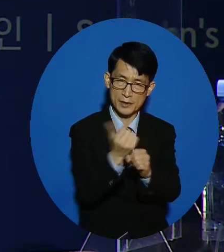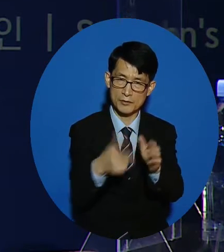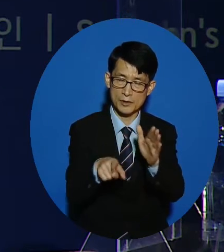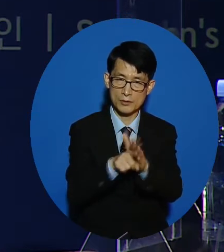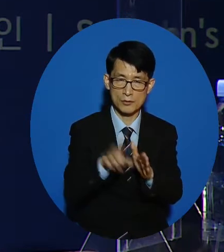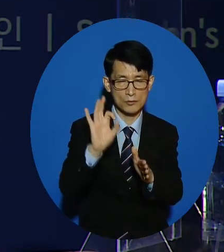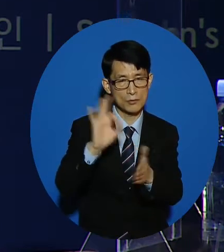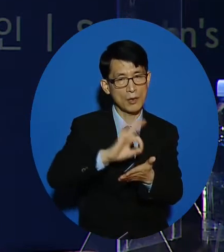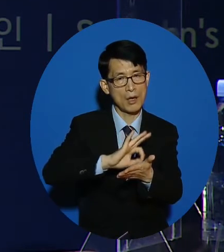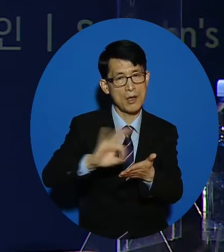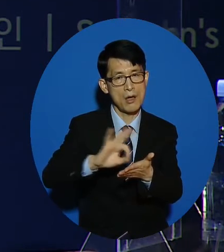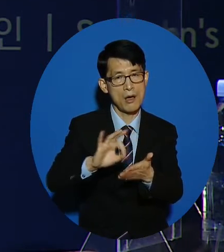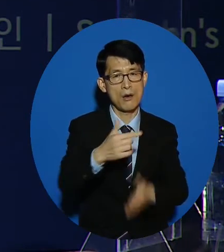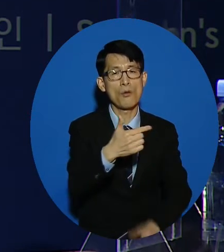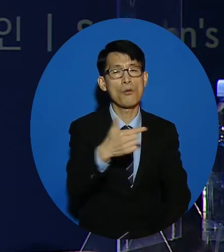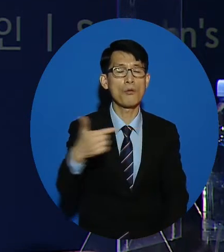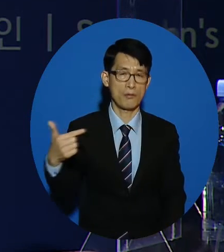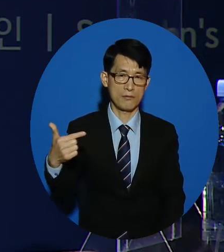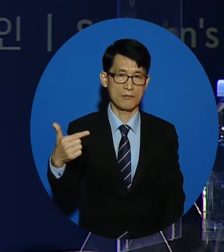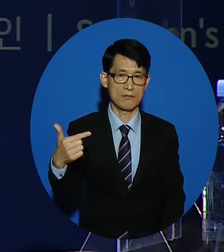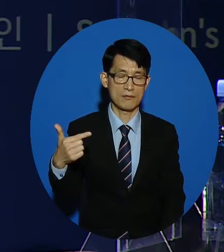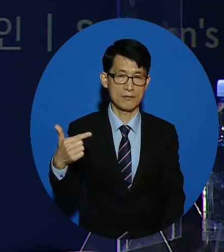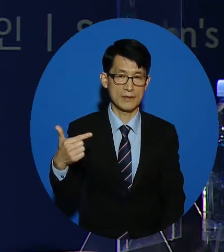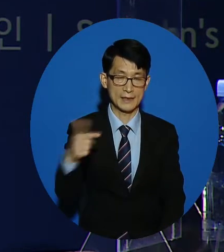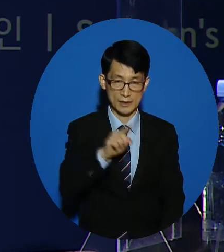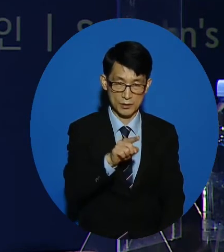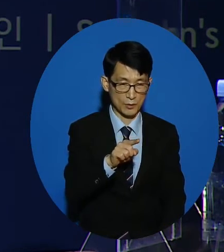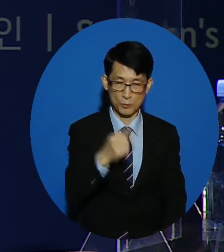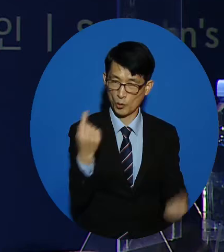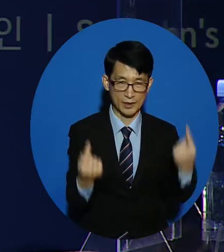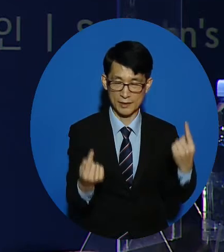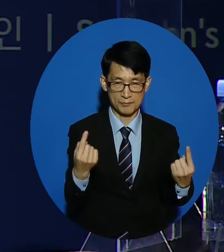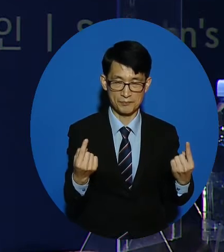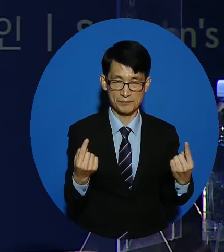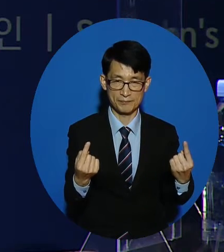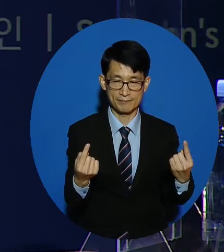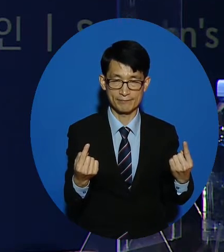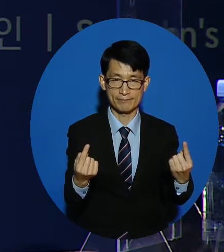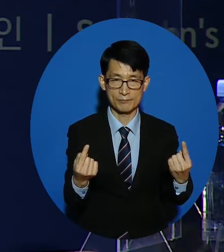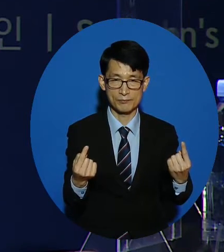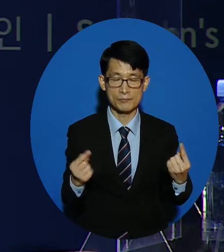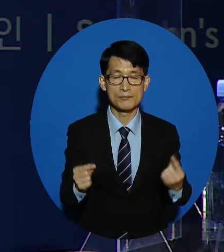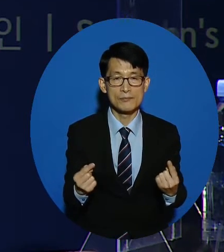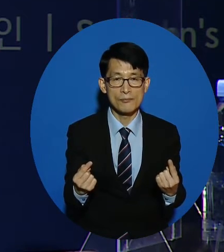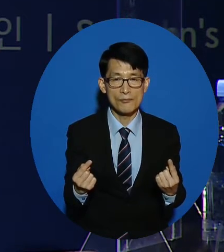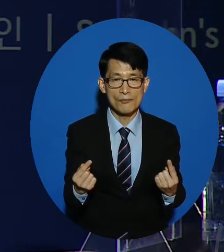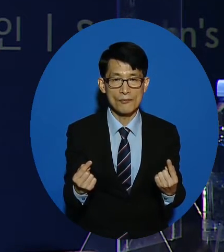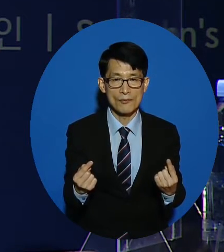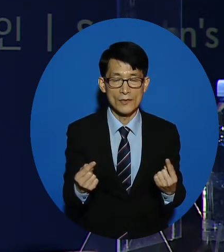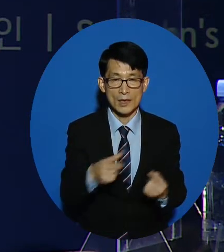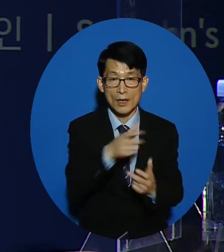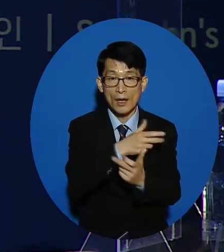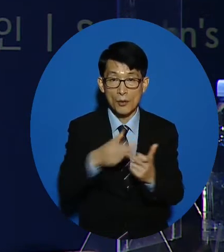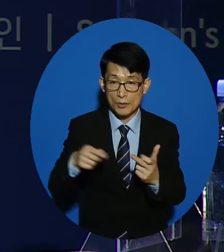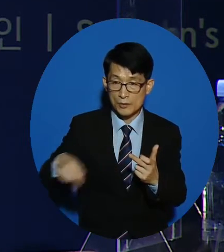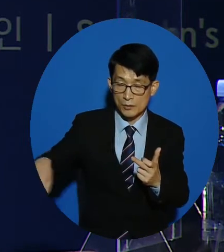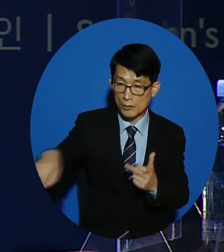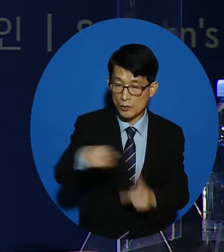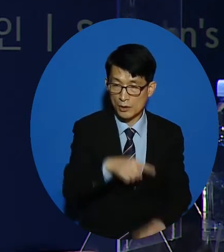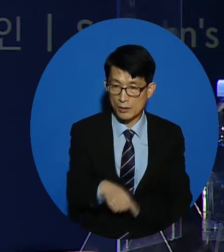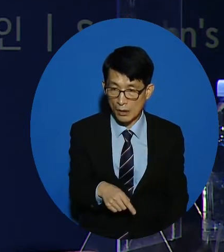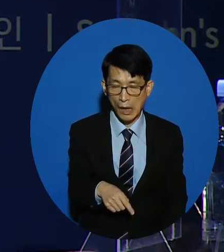나와 있습니다. 그런데 이것보다는 지금 이 강원도에는